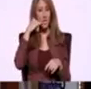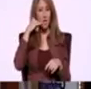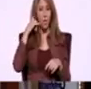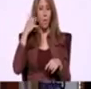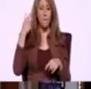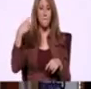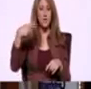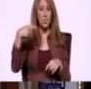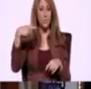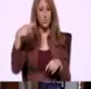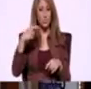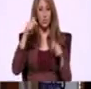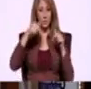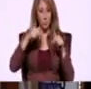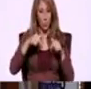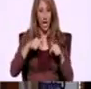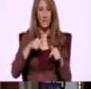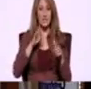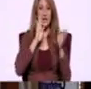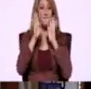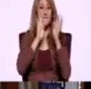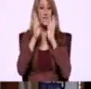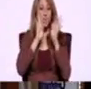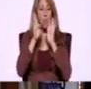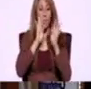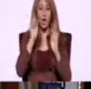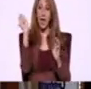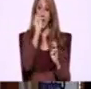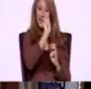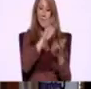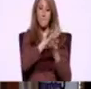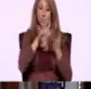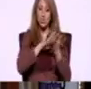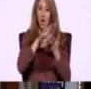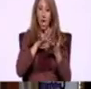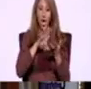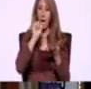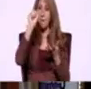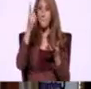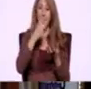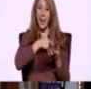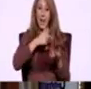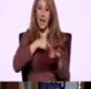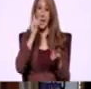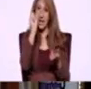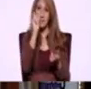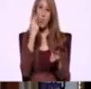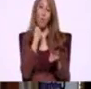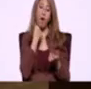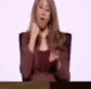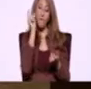فيه مشكلة في التواصل. لا، الصفحة موجودة، خش اكتب مشكلتك واكتب اسمك ورقم